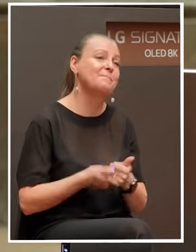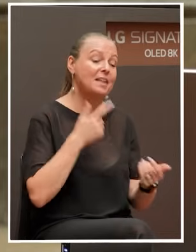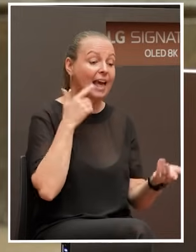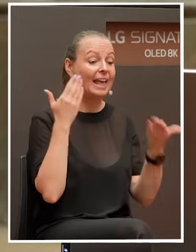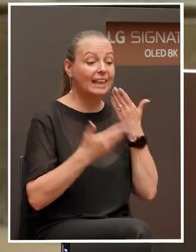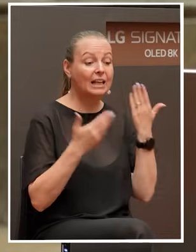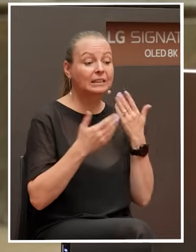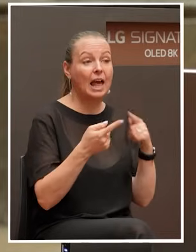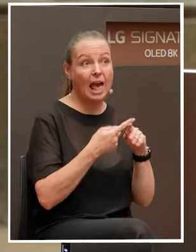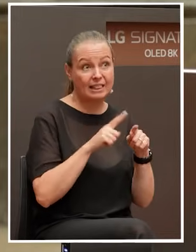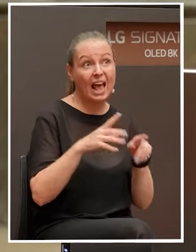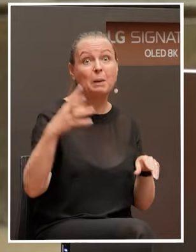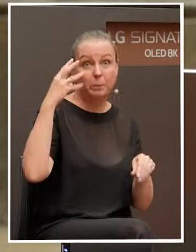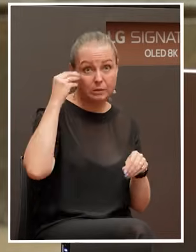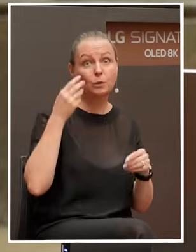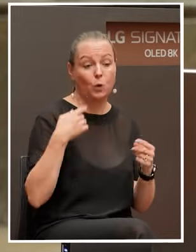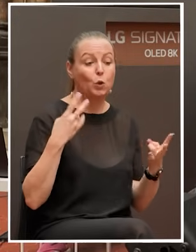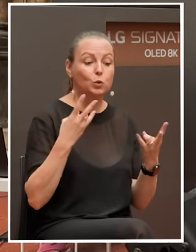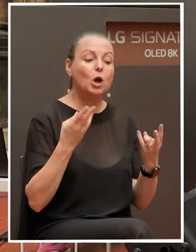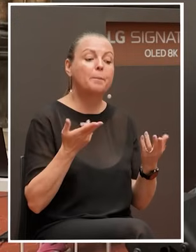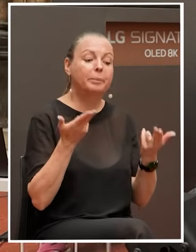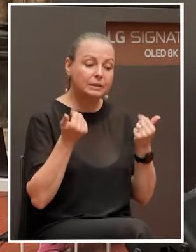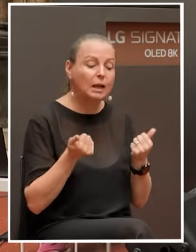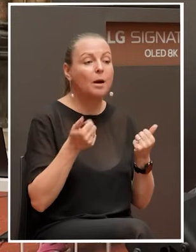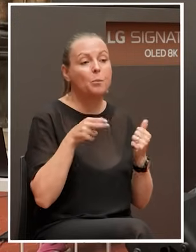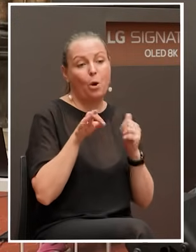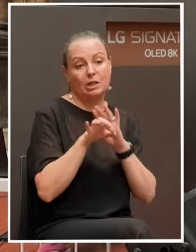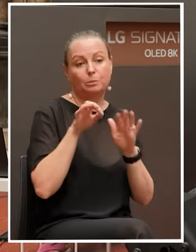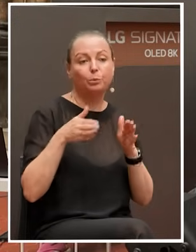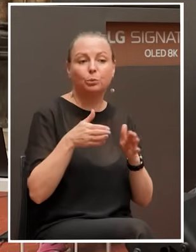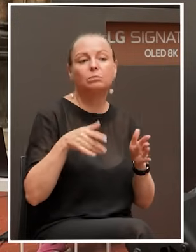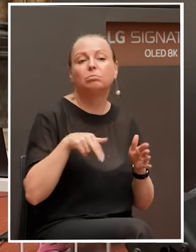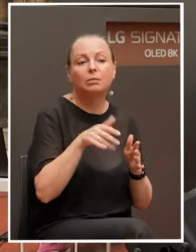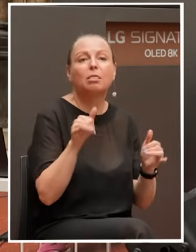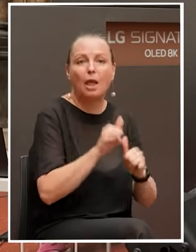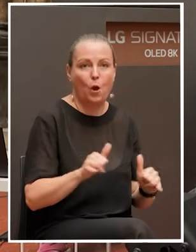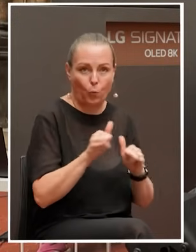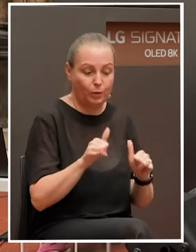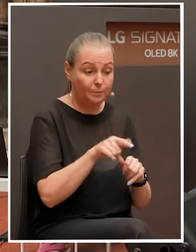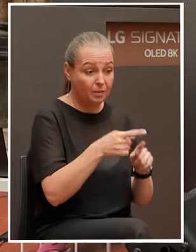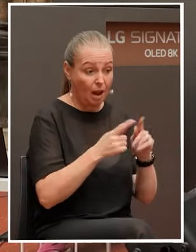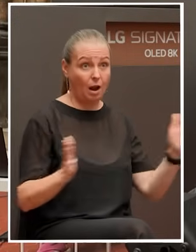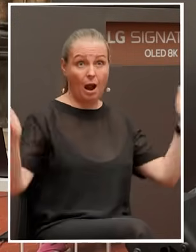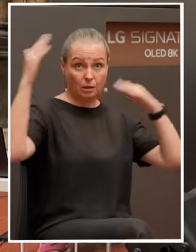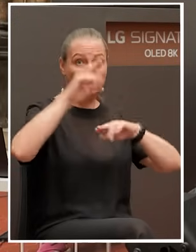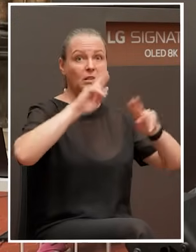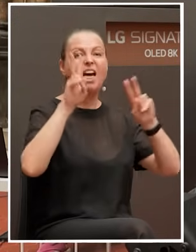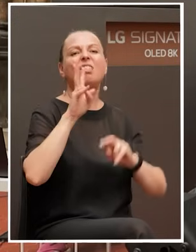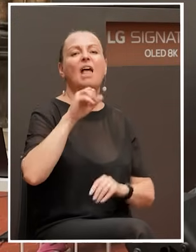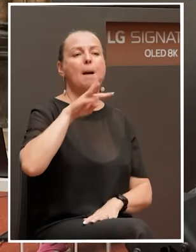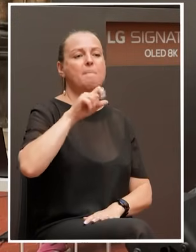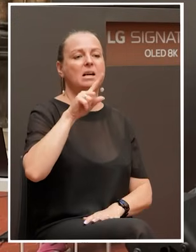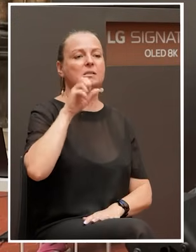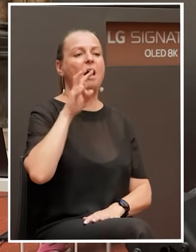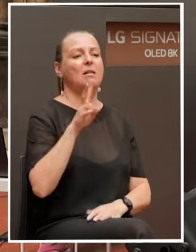Если это идеал импрессионизма, то нужно сознаться, дальше по избранному пути уже идти некуда. На незначительном по размеру полотне написан, точнее сказать, намазан якобы